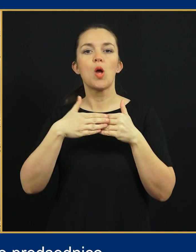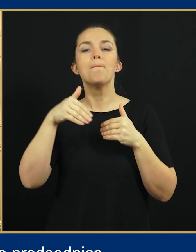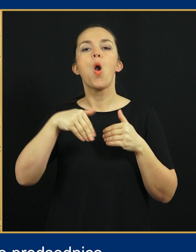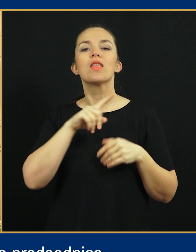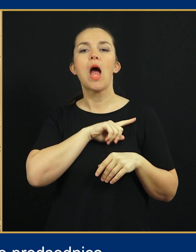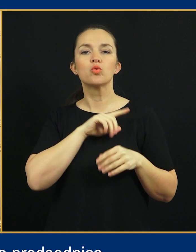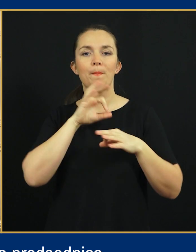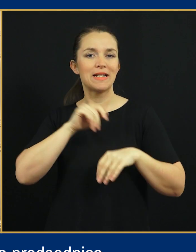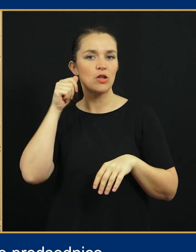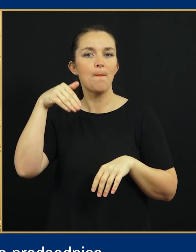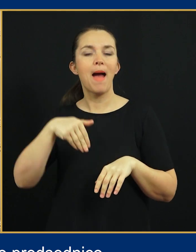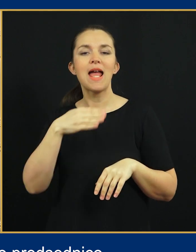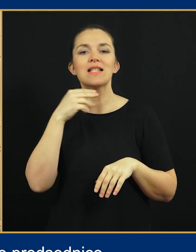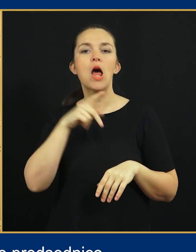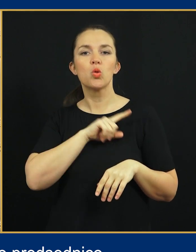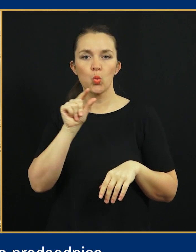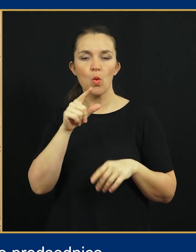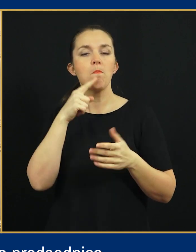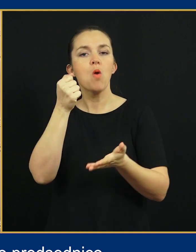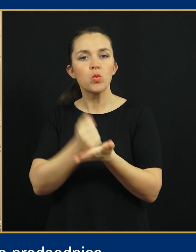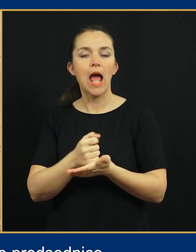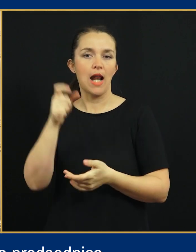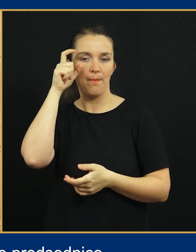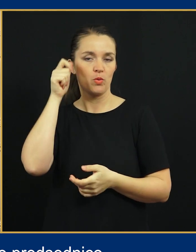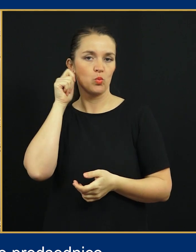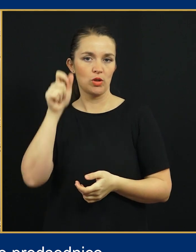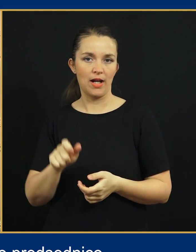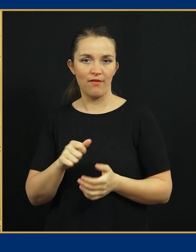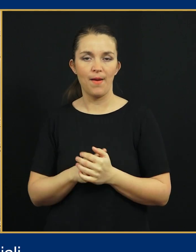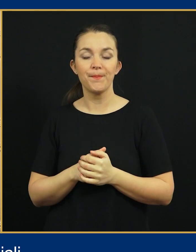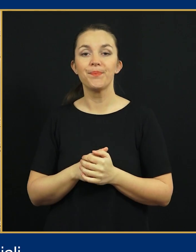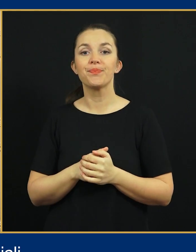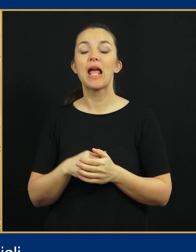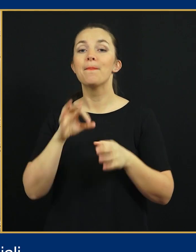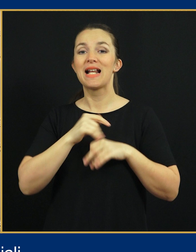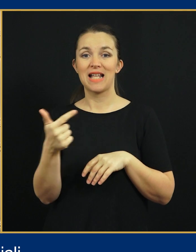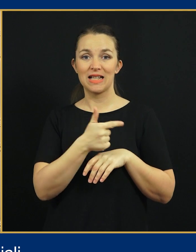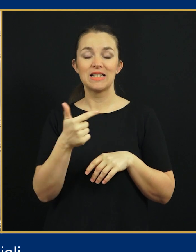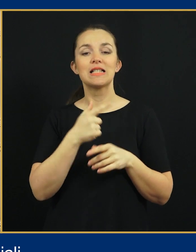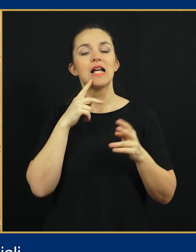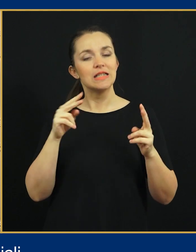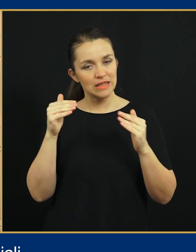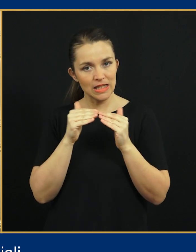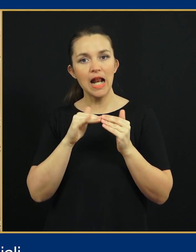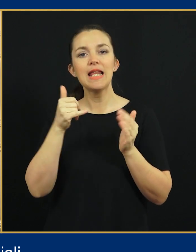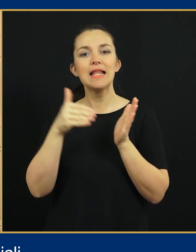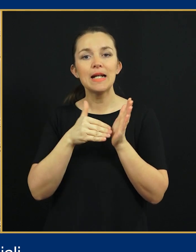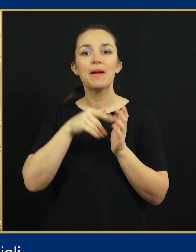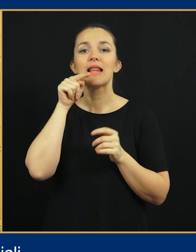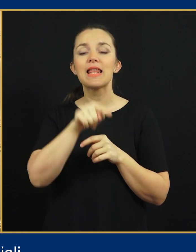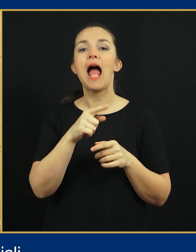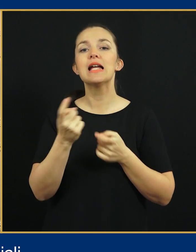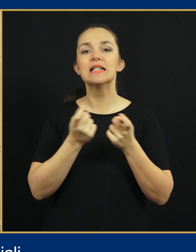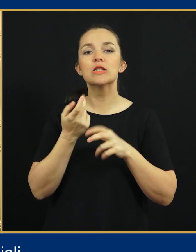moldavsko predsednico Majo Sandu poudarila Pirc Musar. Predsednici sta se strinjali, da je treba ta izziv